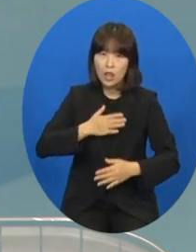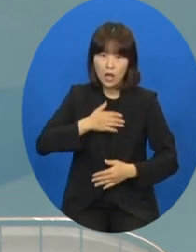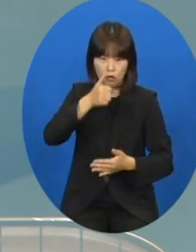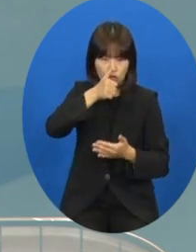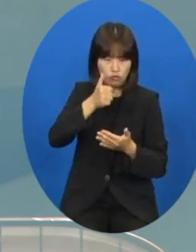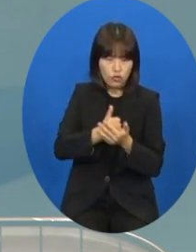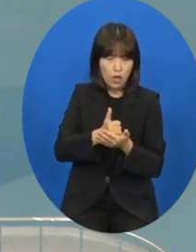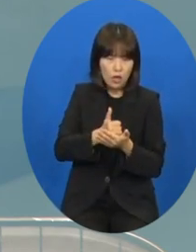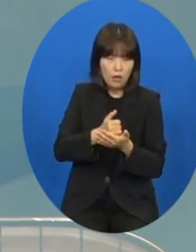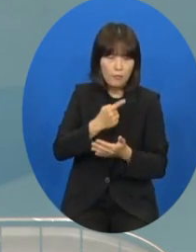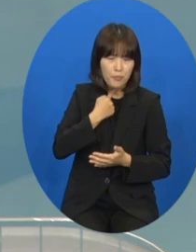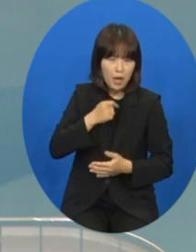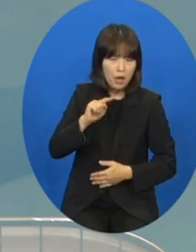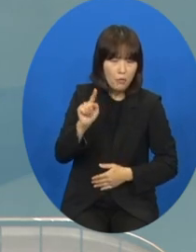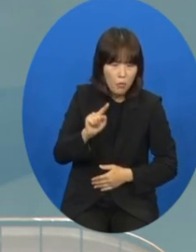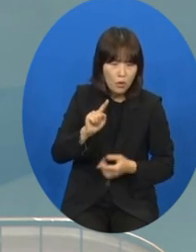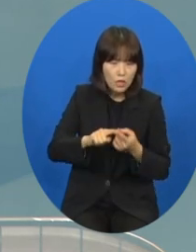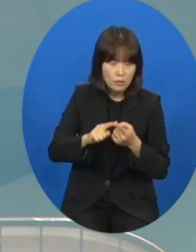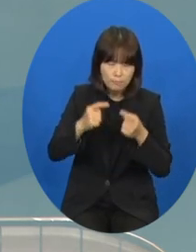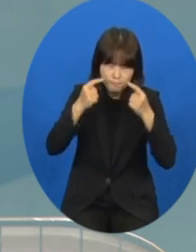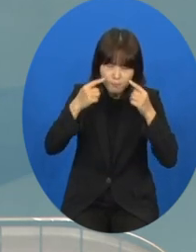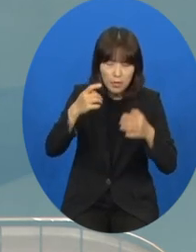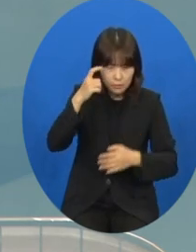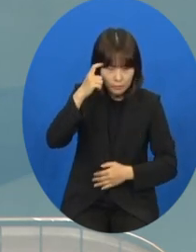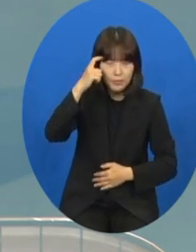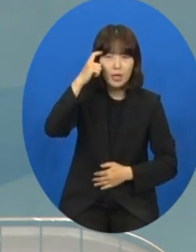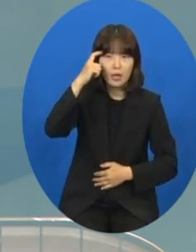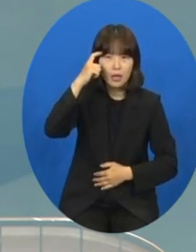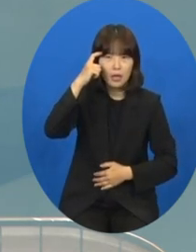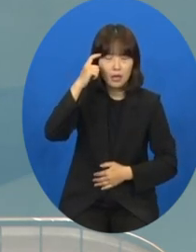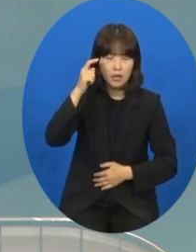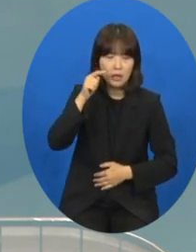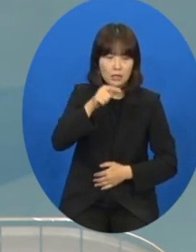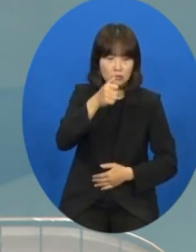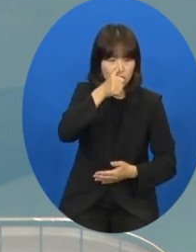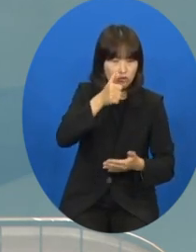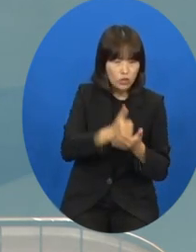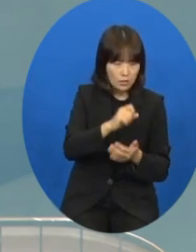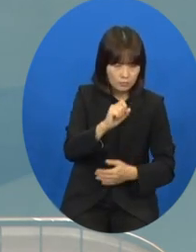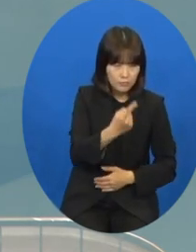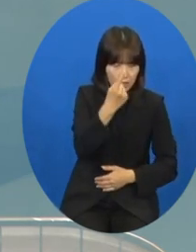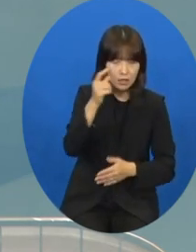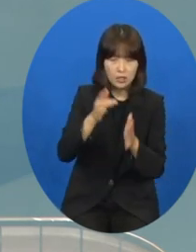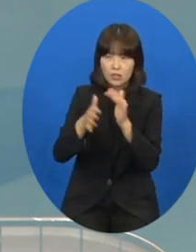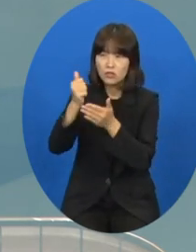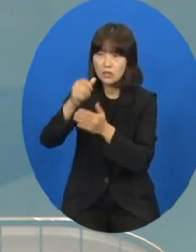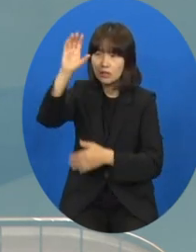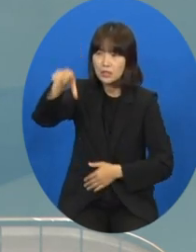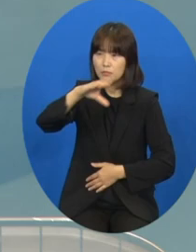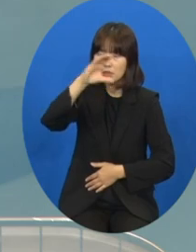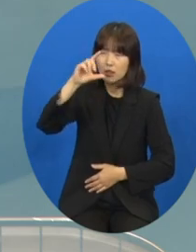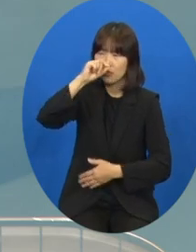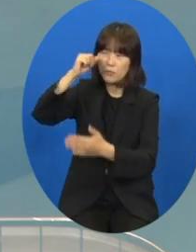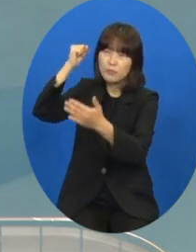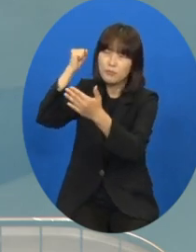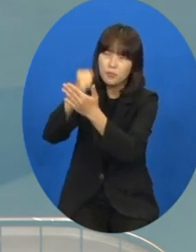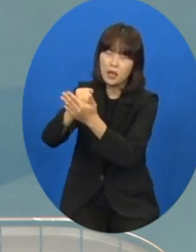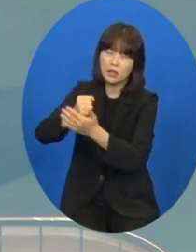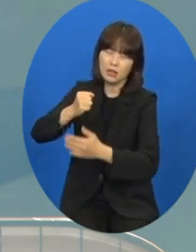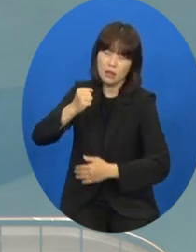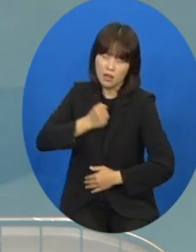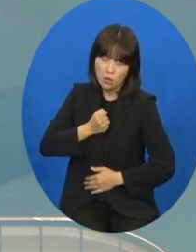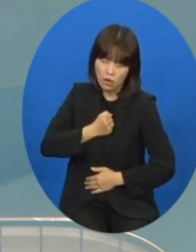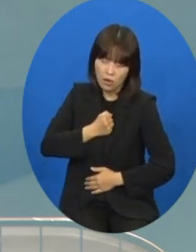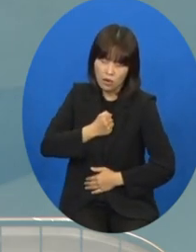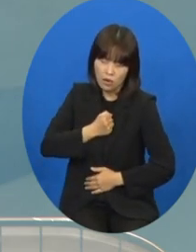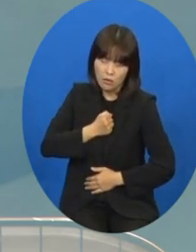지었는지가 너무 분명하게 깨달아지고 그리고 그 죄로 인하여 예수님이 십자가에 못 박힌 애통함이 너무